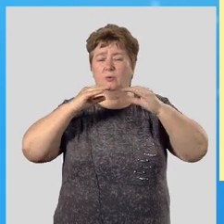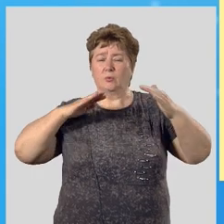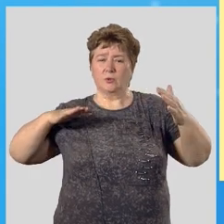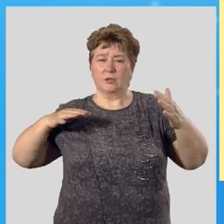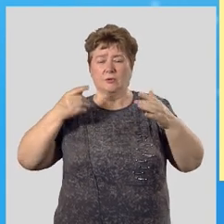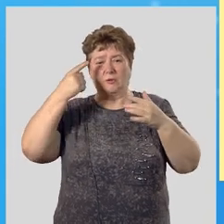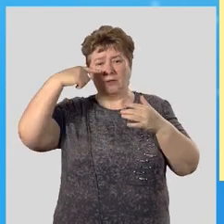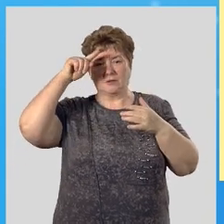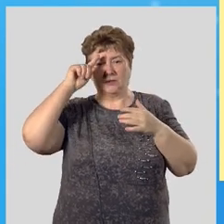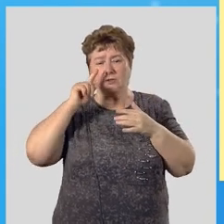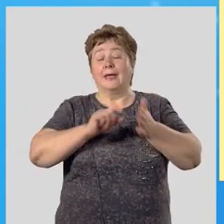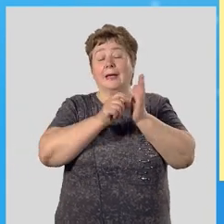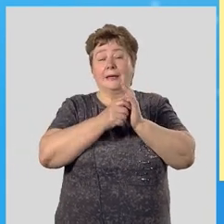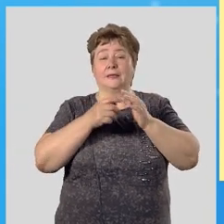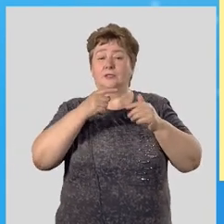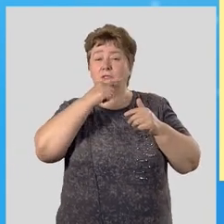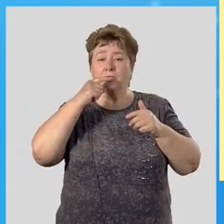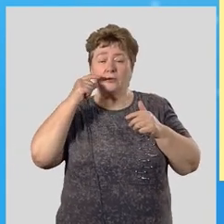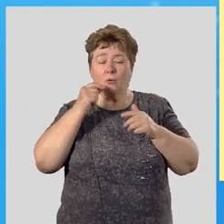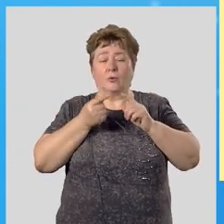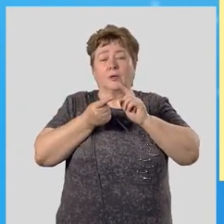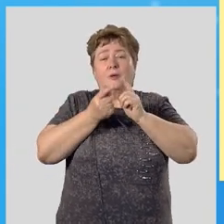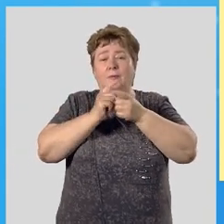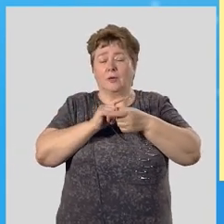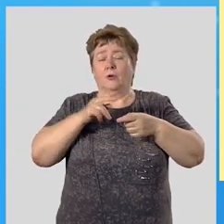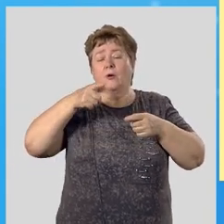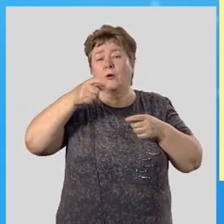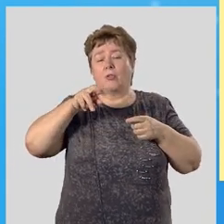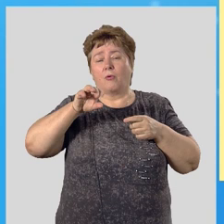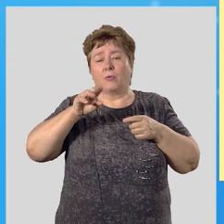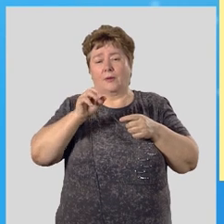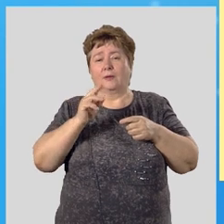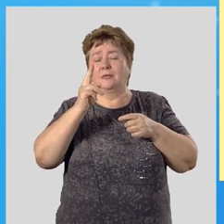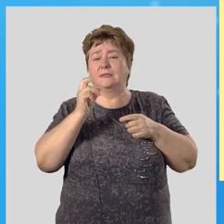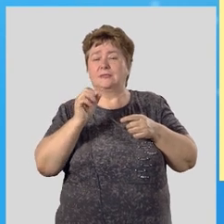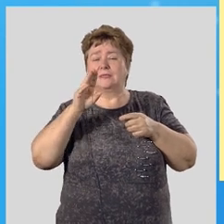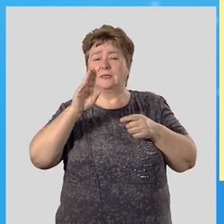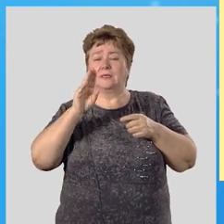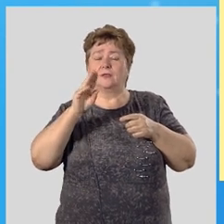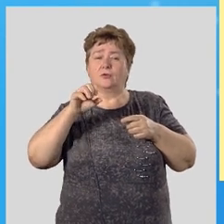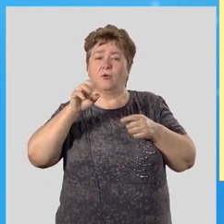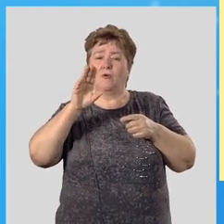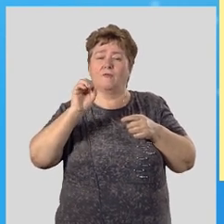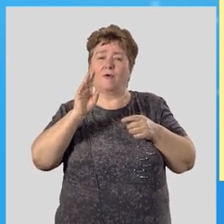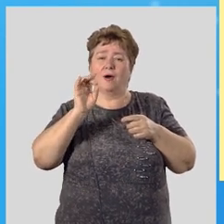удлиненные реснички. Клеточный рот переходит в глотку –